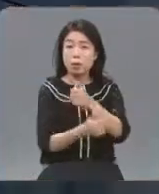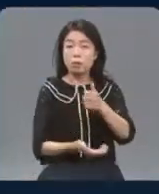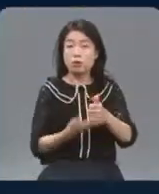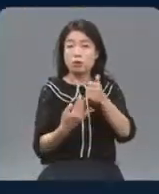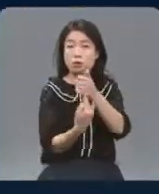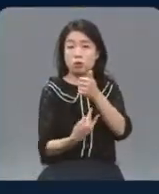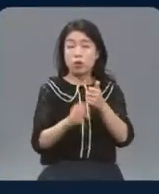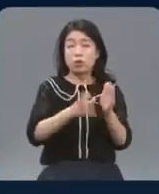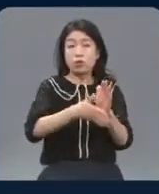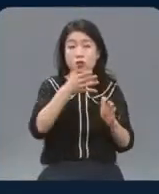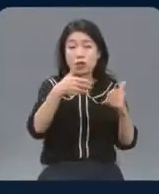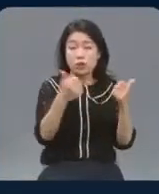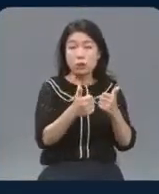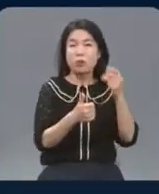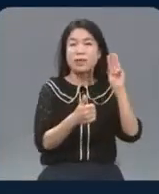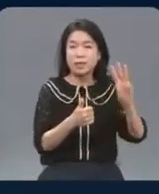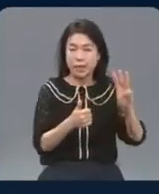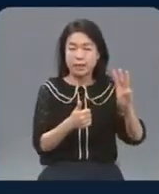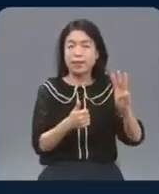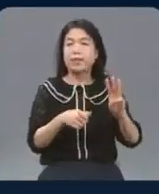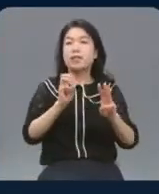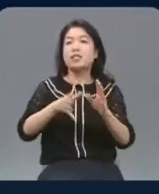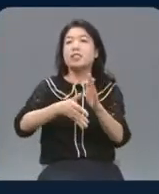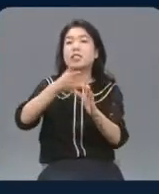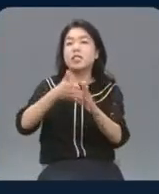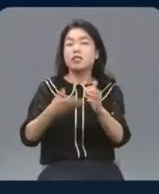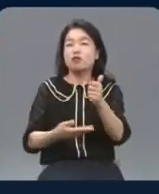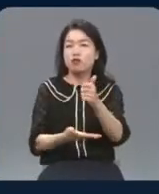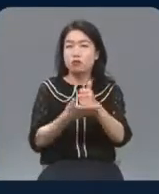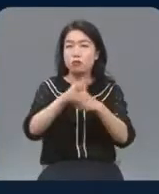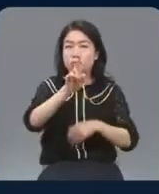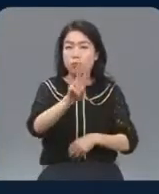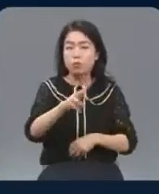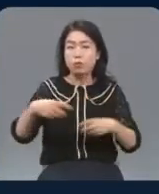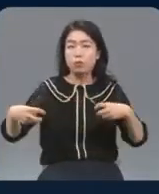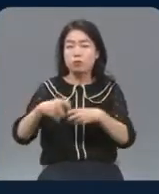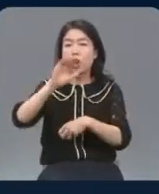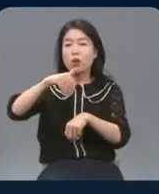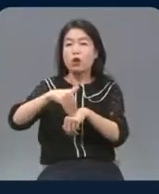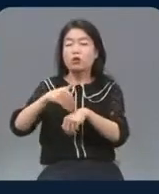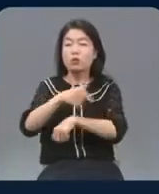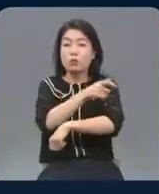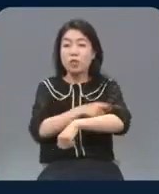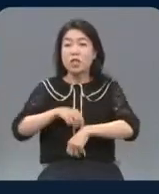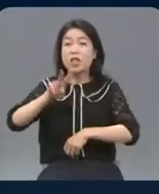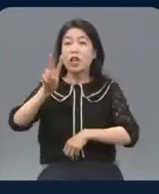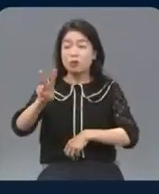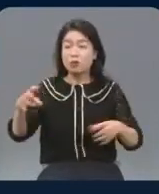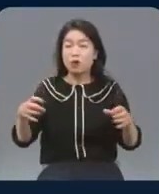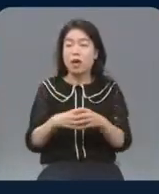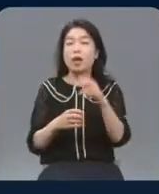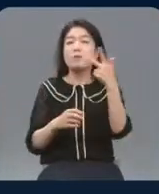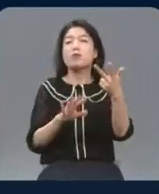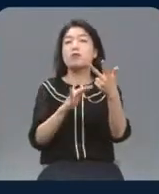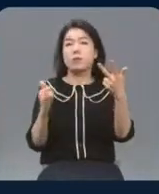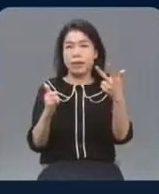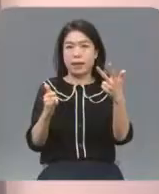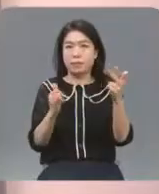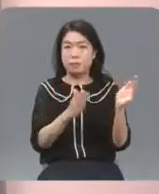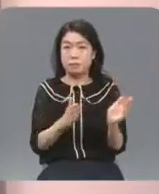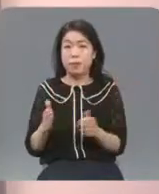년에는 광주시 후에 추천 3명 광주시 추천 2명 교통문화 연수원 이사회 추천 2명 등 총 7명으로 구성